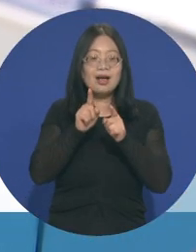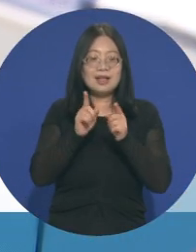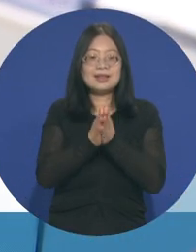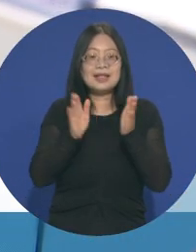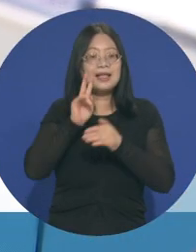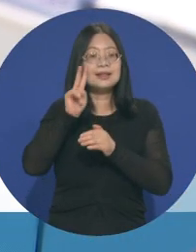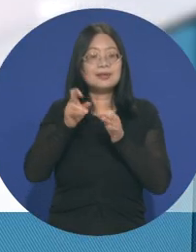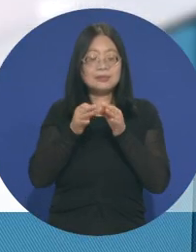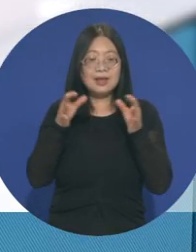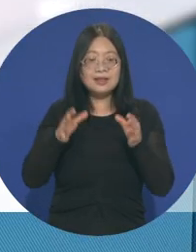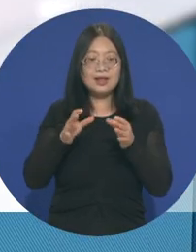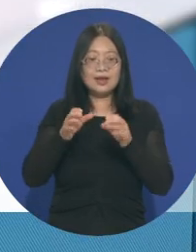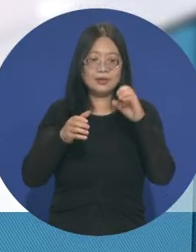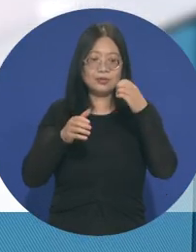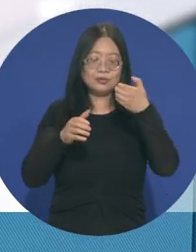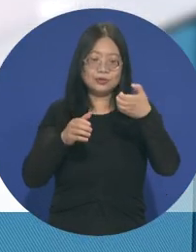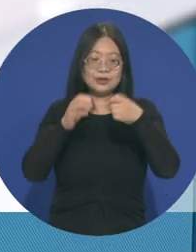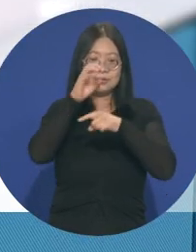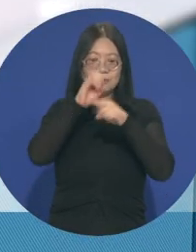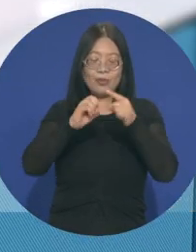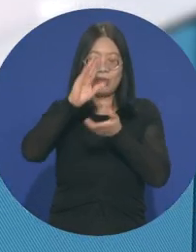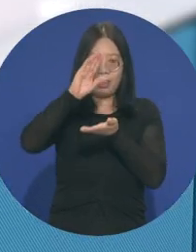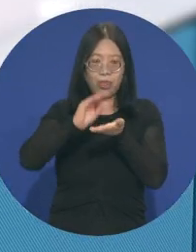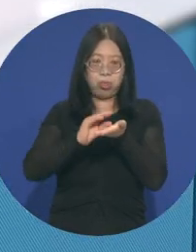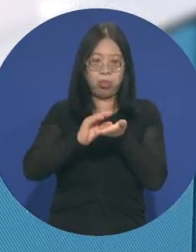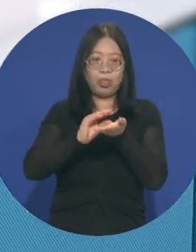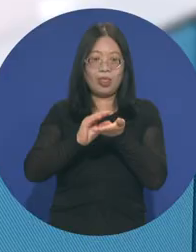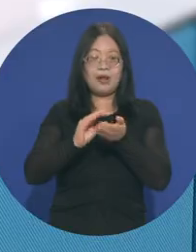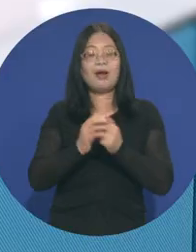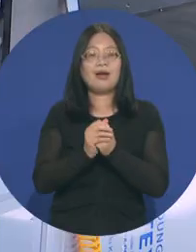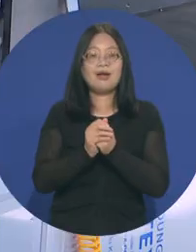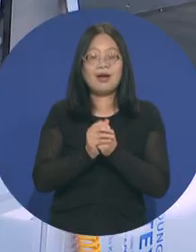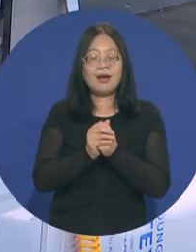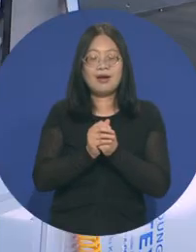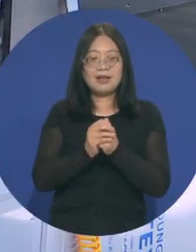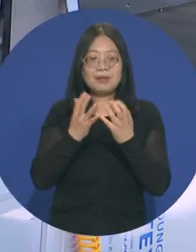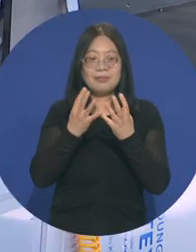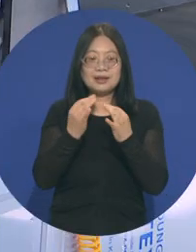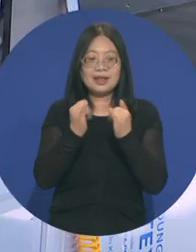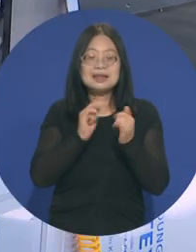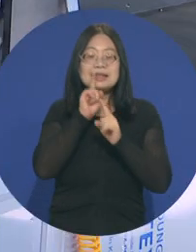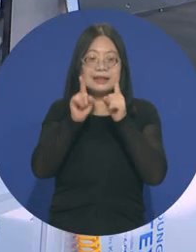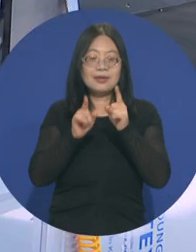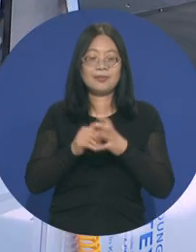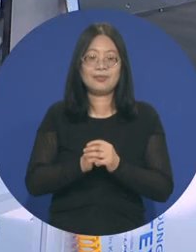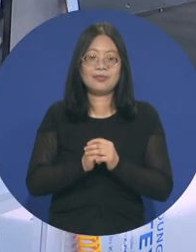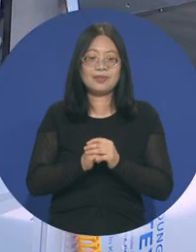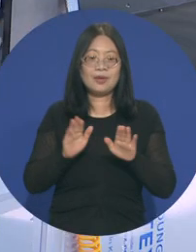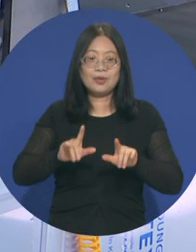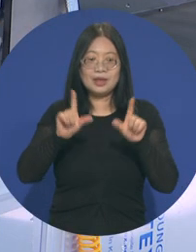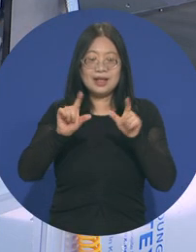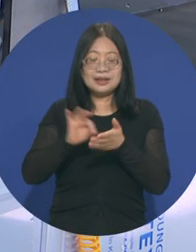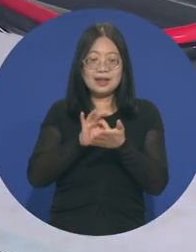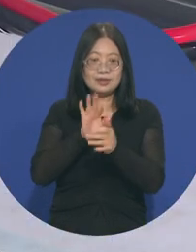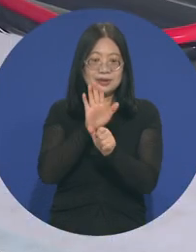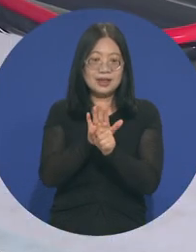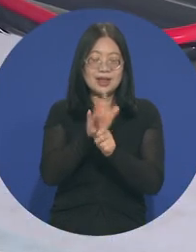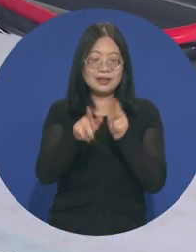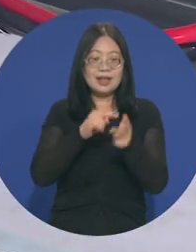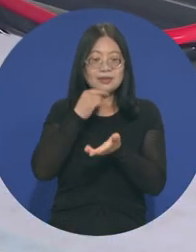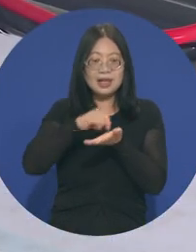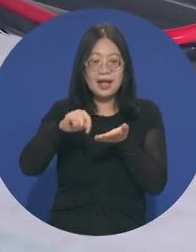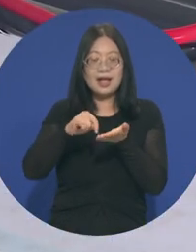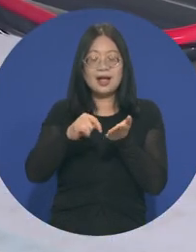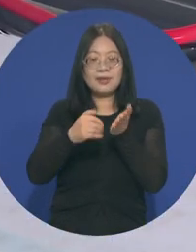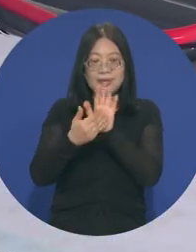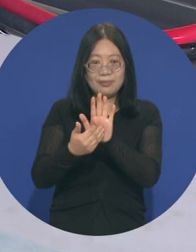만에 약 90%가 소진되며 폭발적 반응을 보였습니다. 이와 함께 올해 경기도의 자금 지원은 산업재해